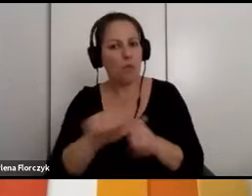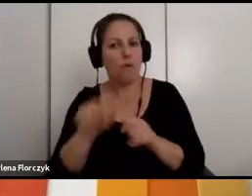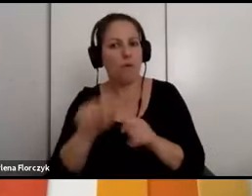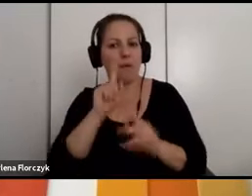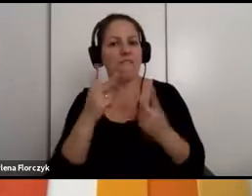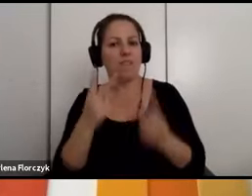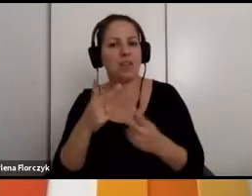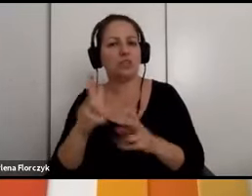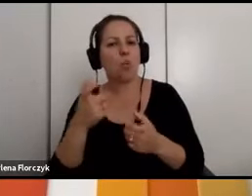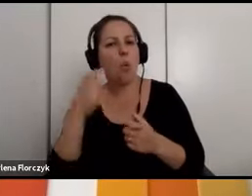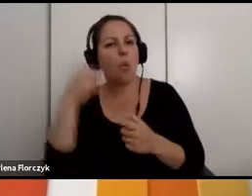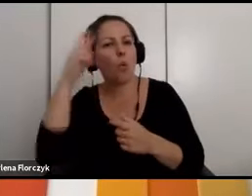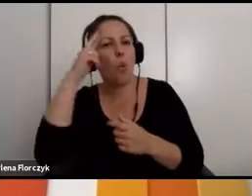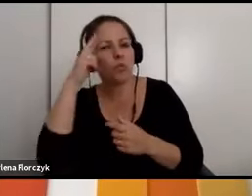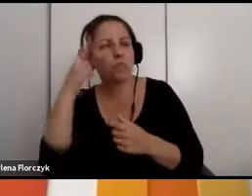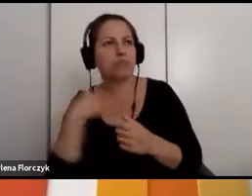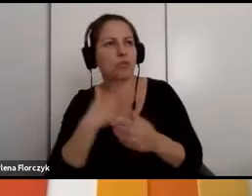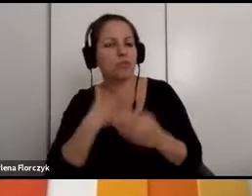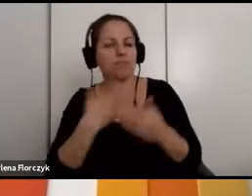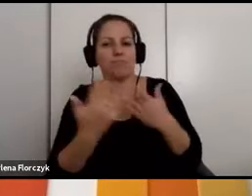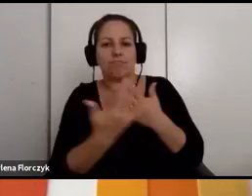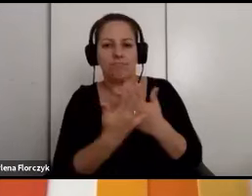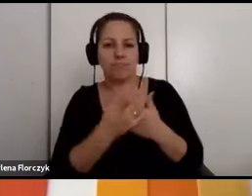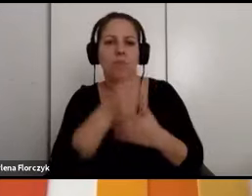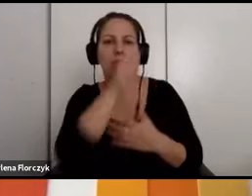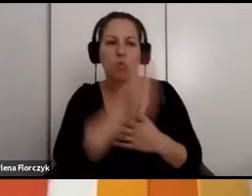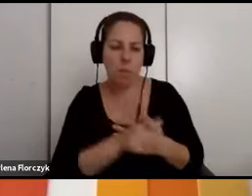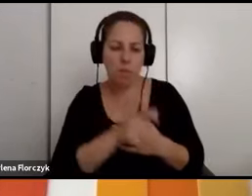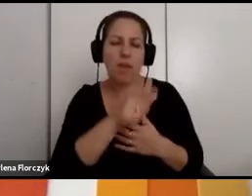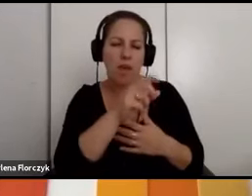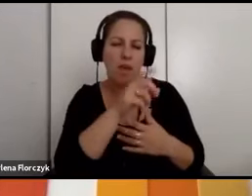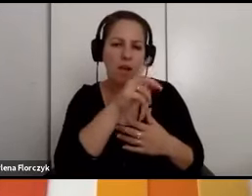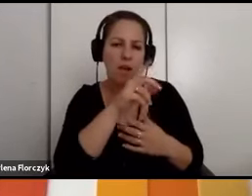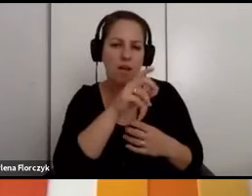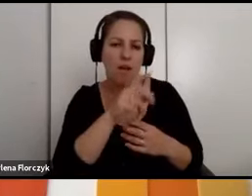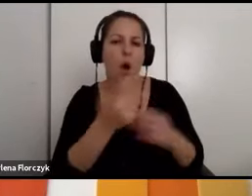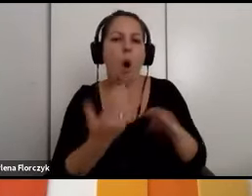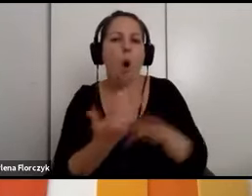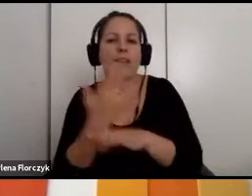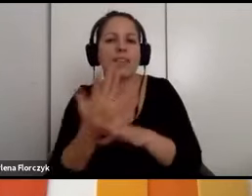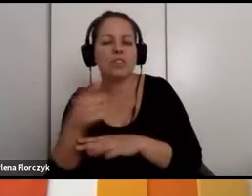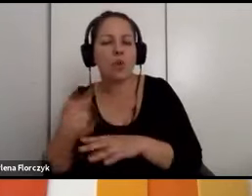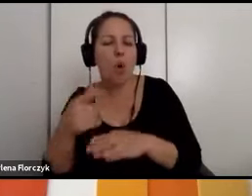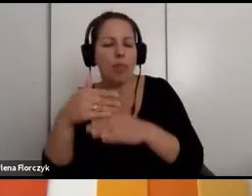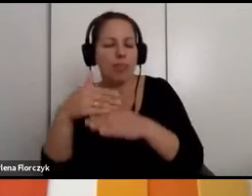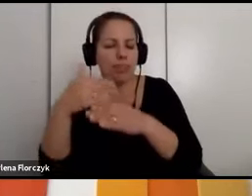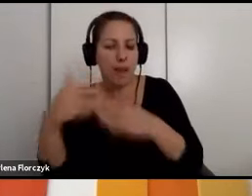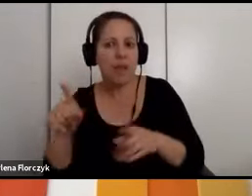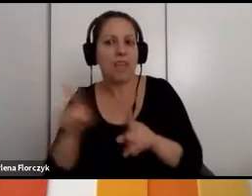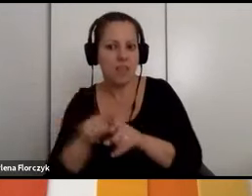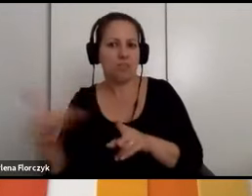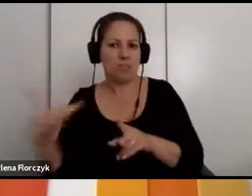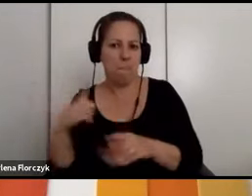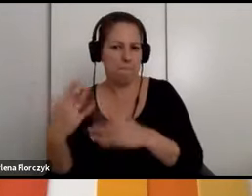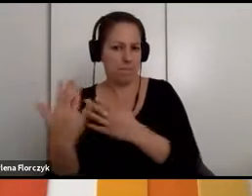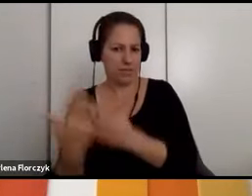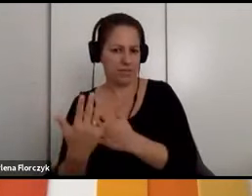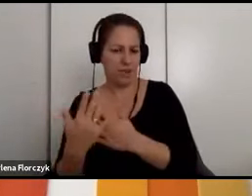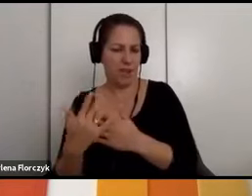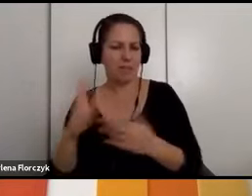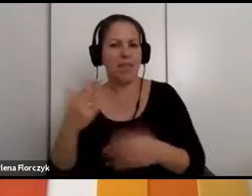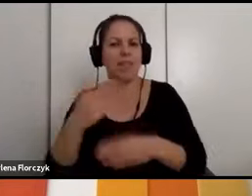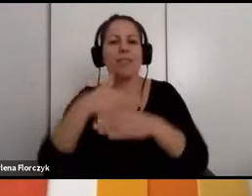tego, co rozumiem i tobie osobiście, i ognisku teatralnemu, ale też i nam bardzo bliskie. Znaczy, że